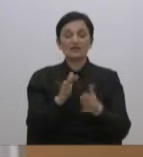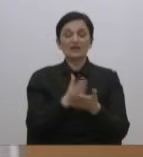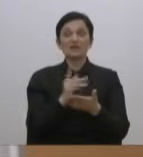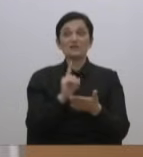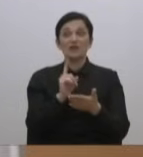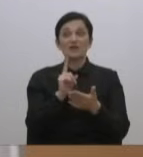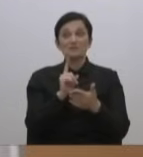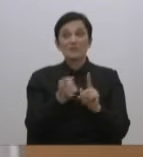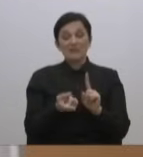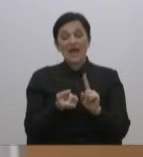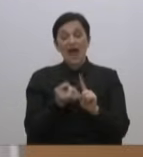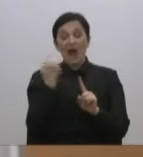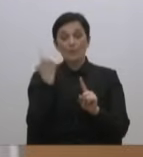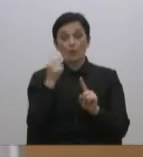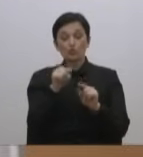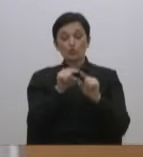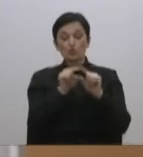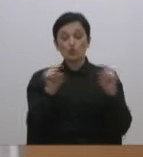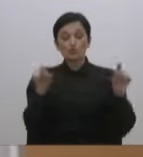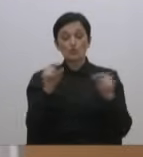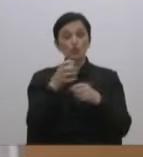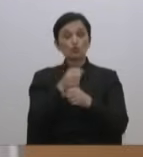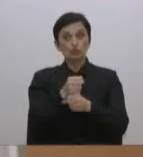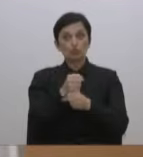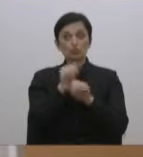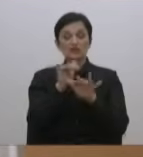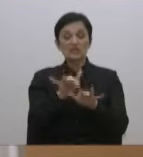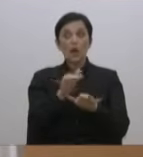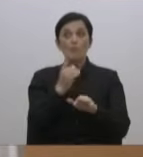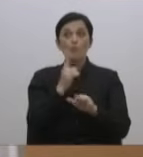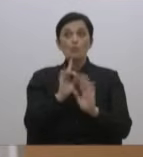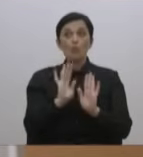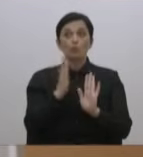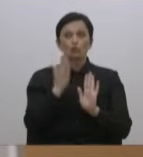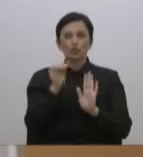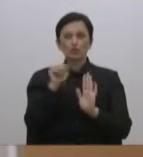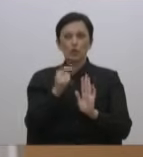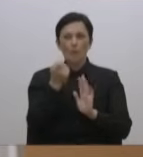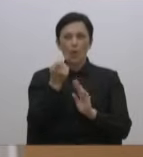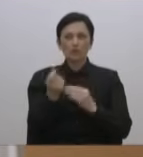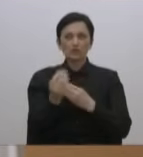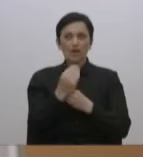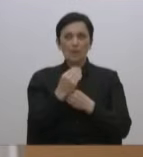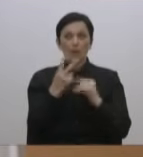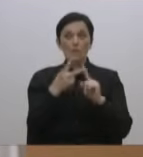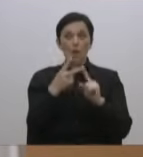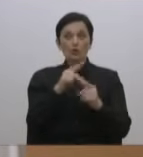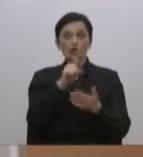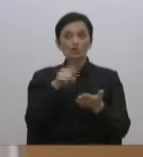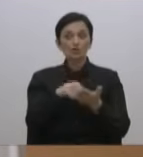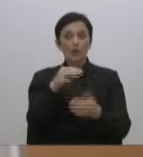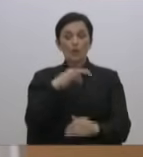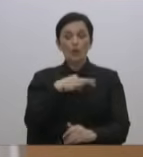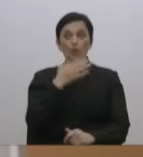რომ ამოსაღებია ეს მუხლი სწორედ იმიტომ, რომ ზღუდავს საქმიანობას და არა მხოლოდ თუ შეიძლება უდნაბოდ დავიმატოთ, იმიტომ რომ მეორე შეკითხვაზეც არ